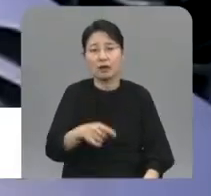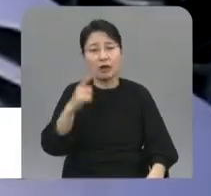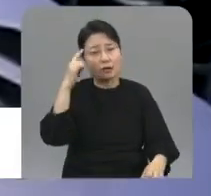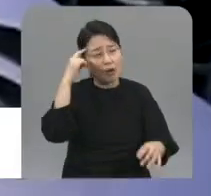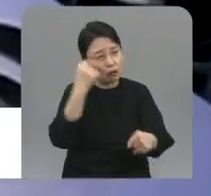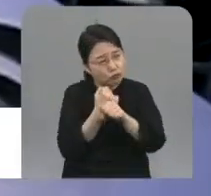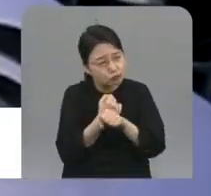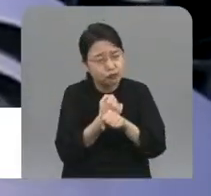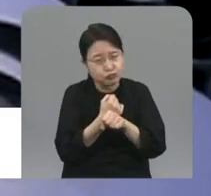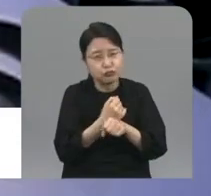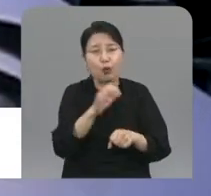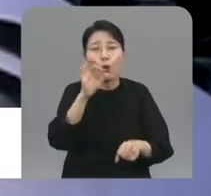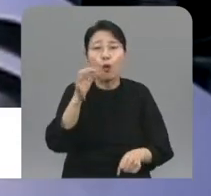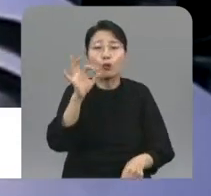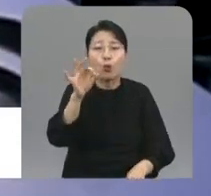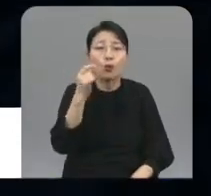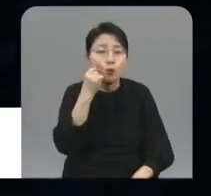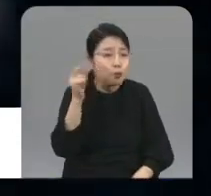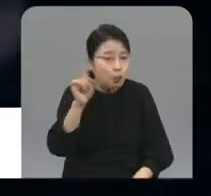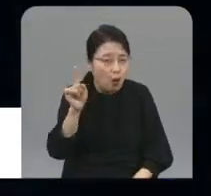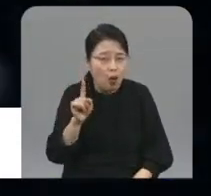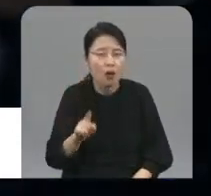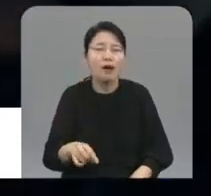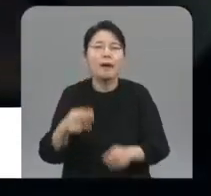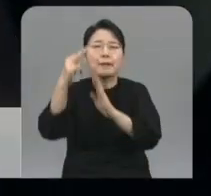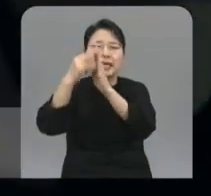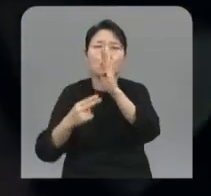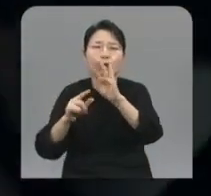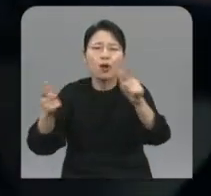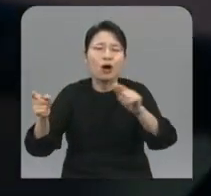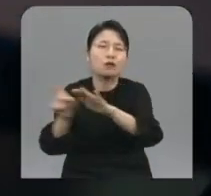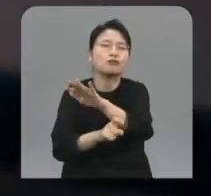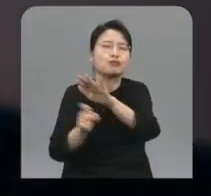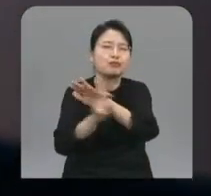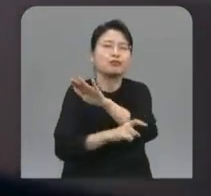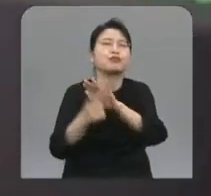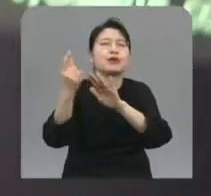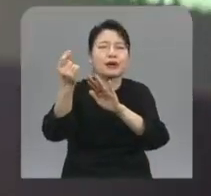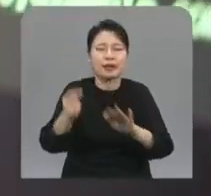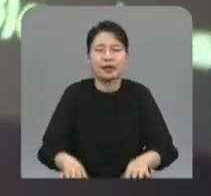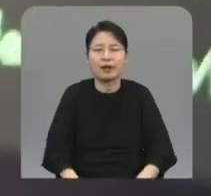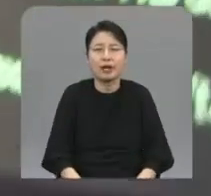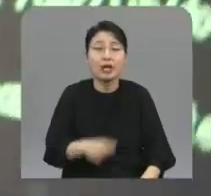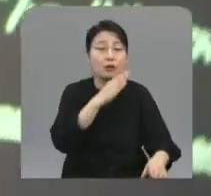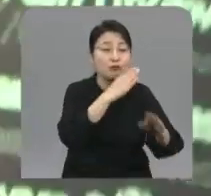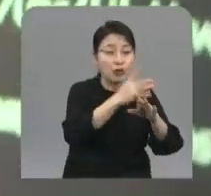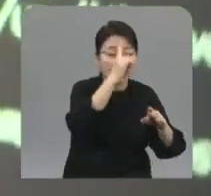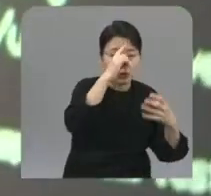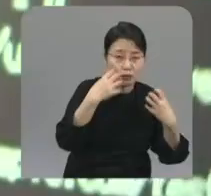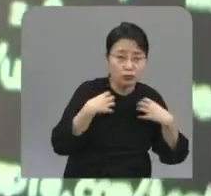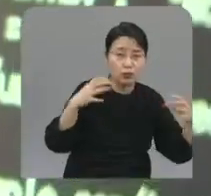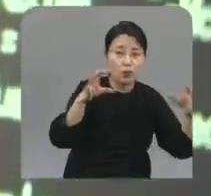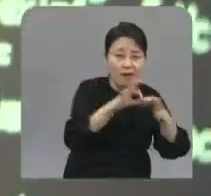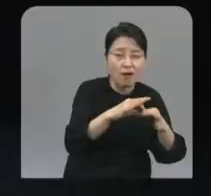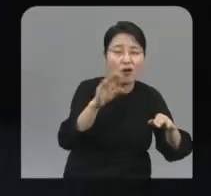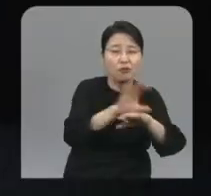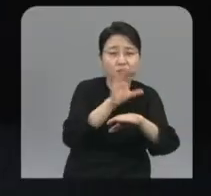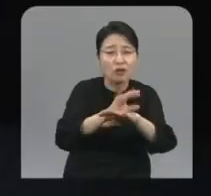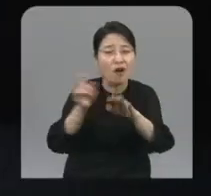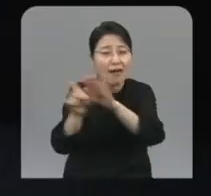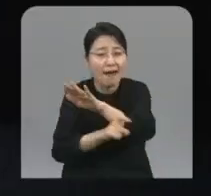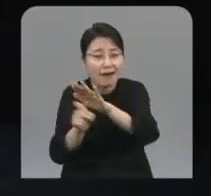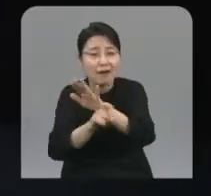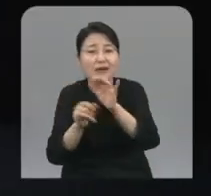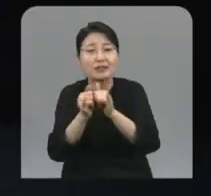Utara mengancam serangan nuklir premitif sambil menguji mesin roket berkekuatan tinggi untuk mengembangkan icbm baru yang menggunakan